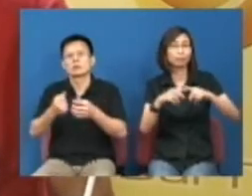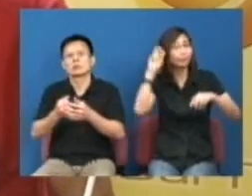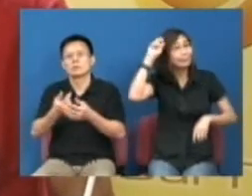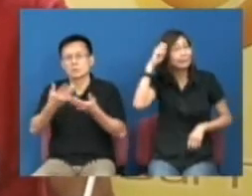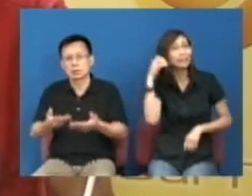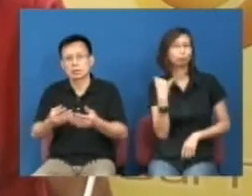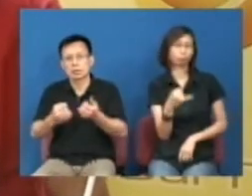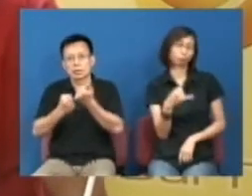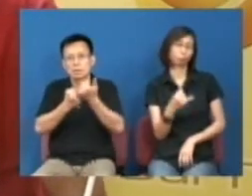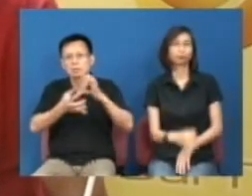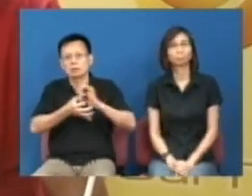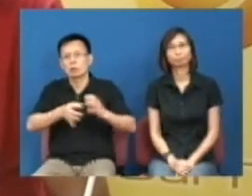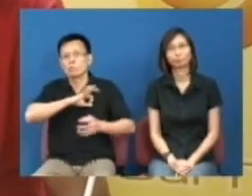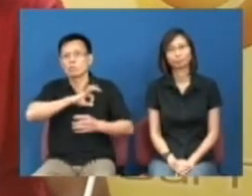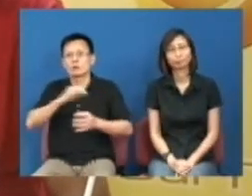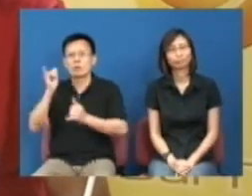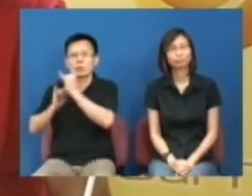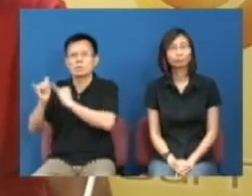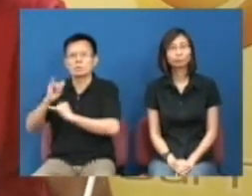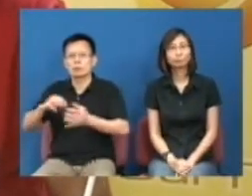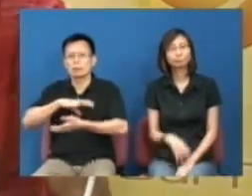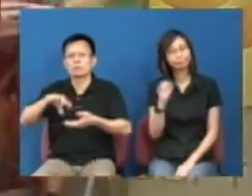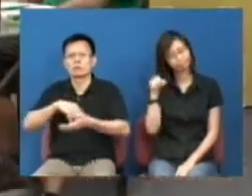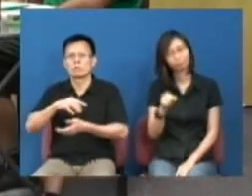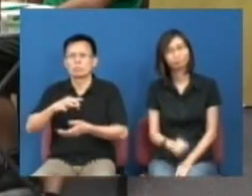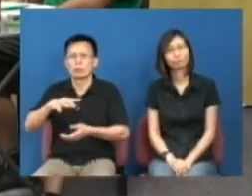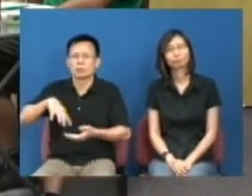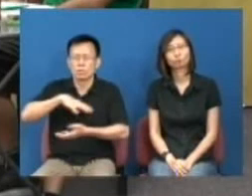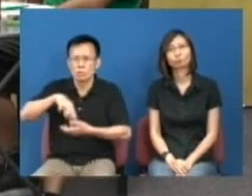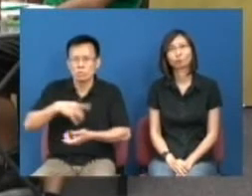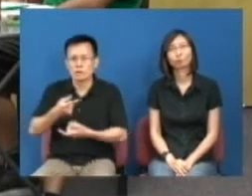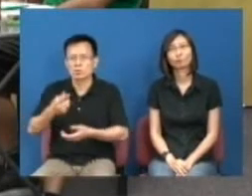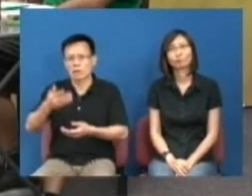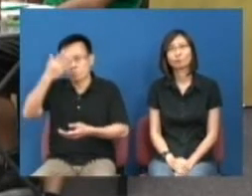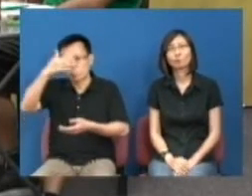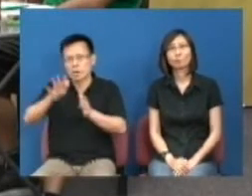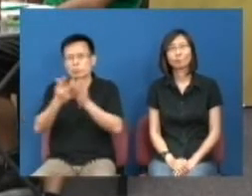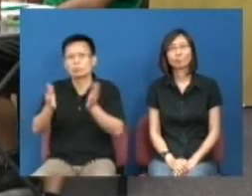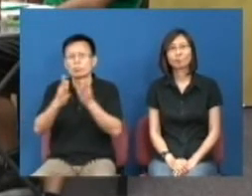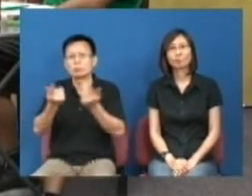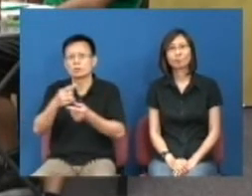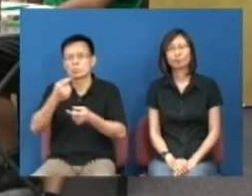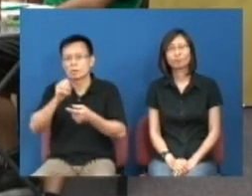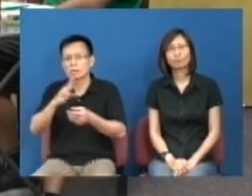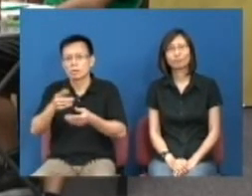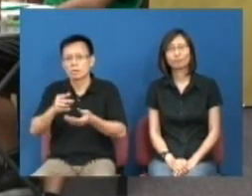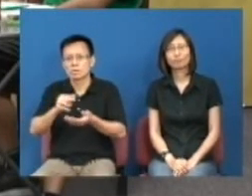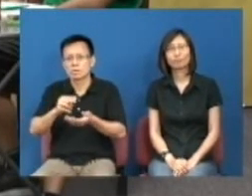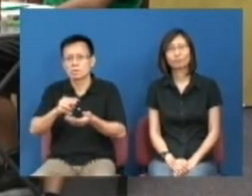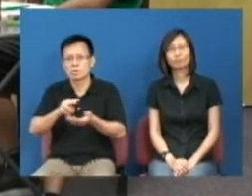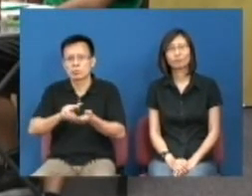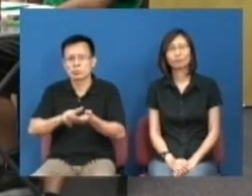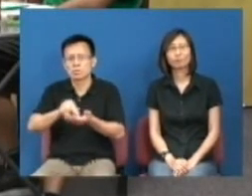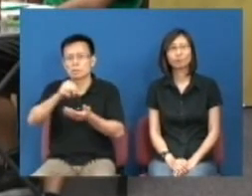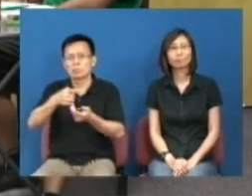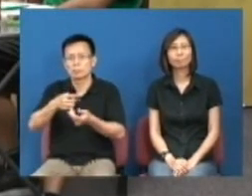而家支聯會嘅歷史都搞到一塌糊塗，因為明報周刊出咗一個即係回顧支聯會點樣成立啊，同埋開初